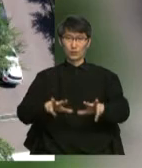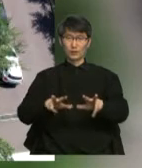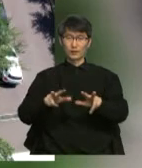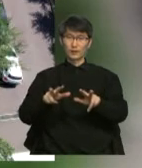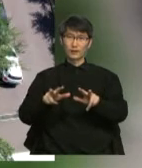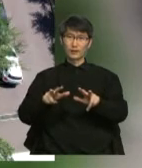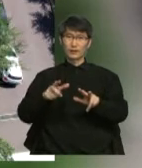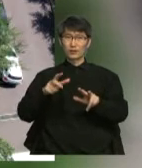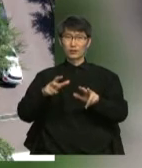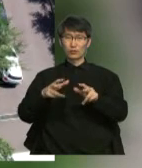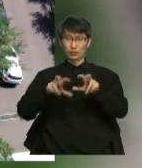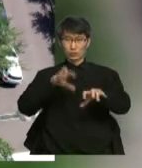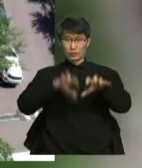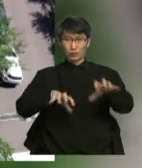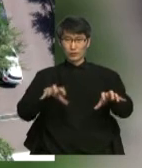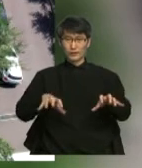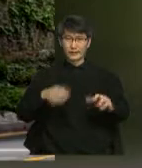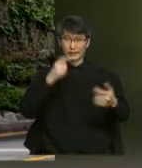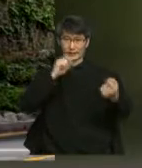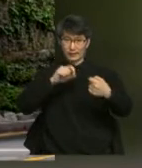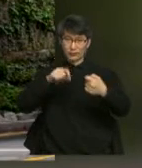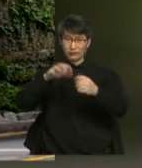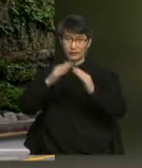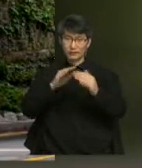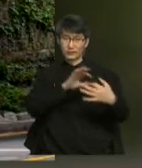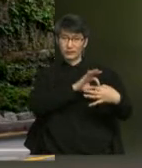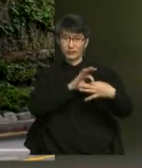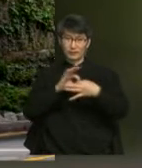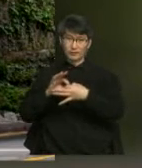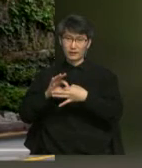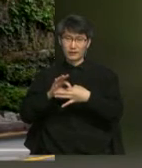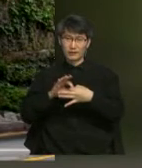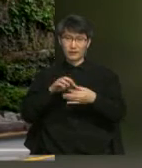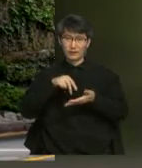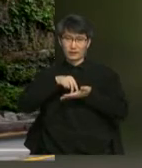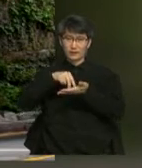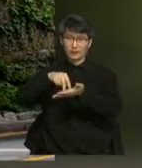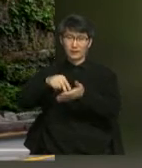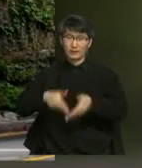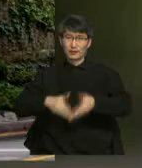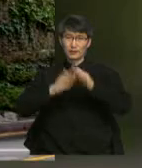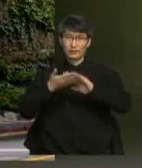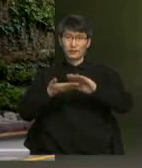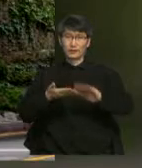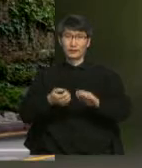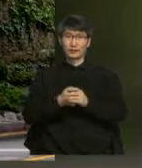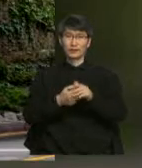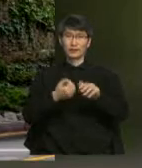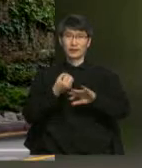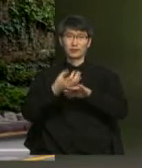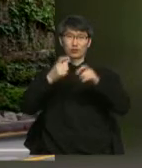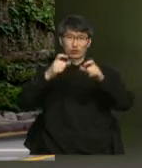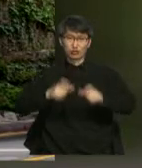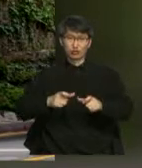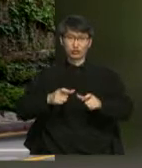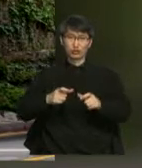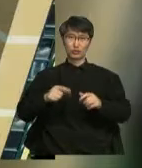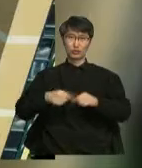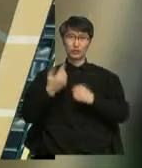대연산 배수지 공원엔 공원과 인근 주거지를 연결하는 모노레일이 설치됩니다. 금천구